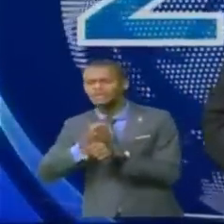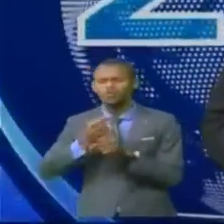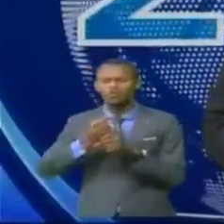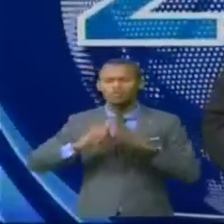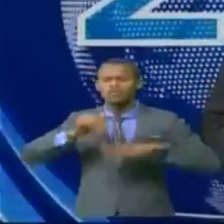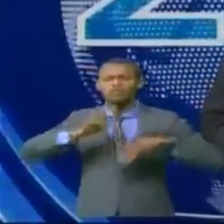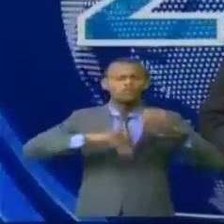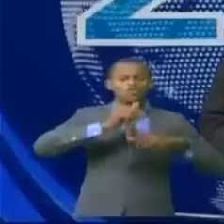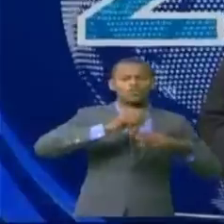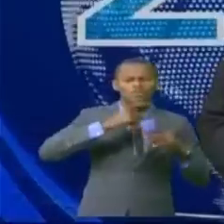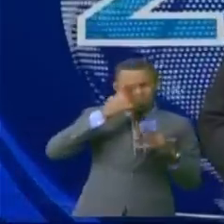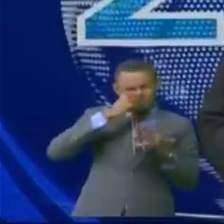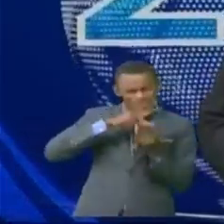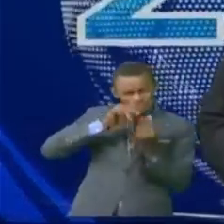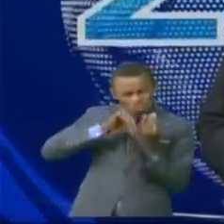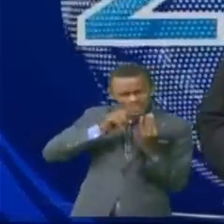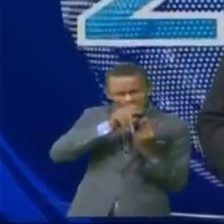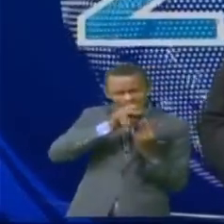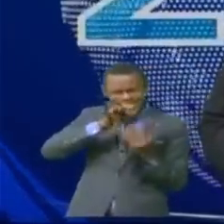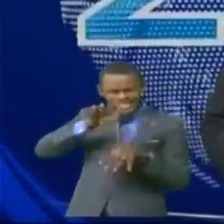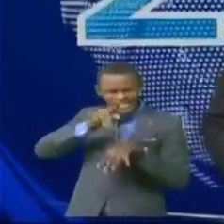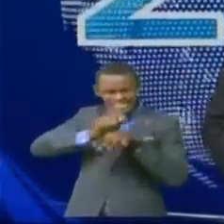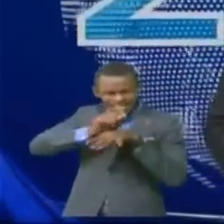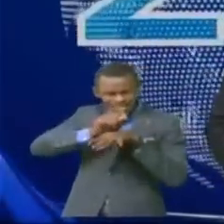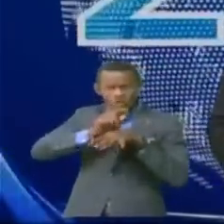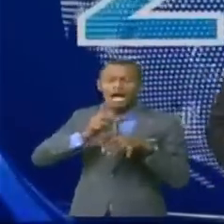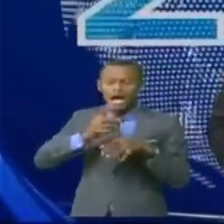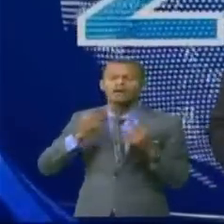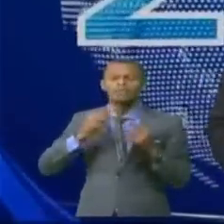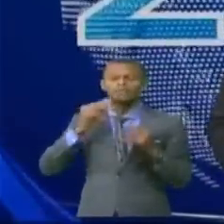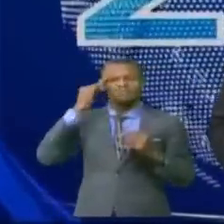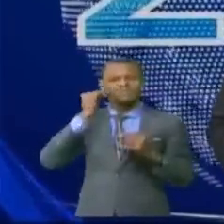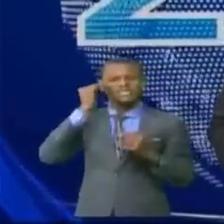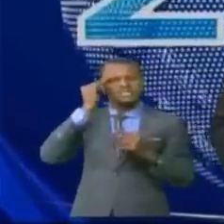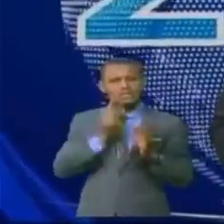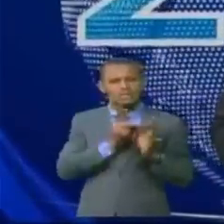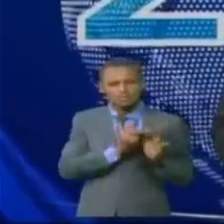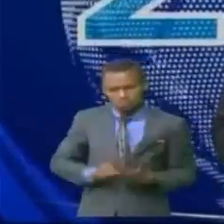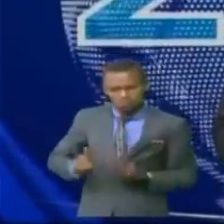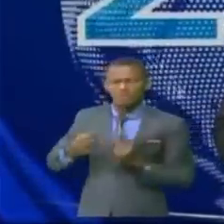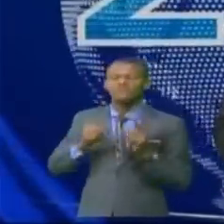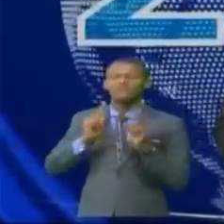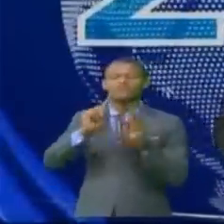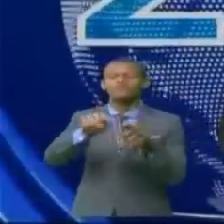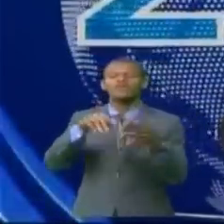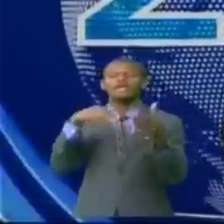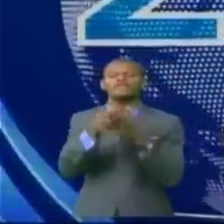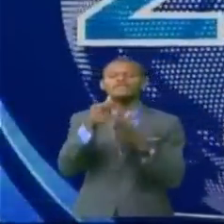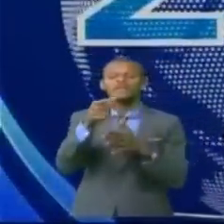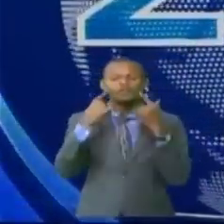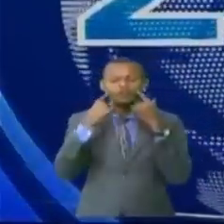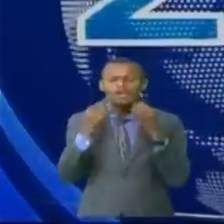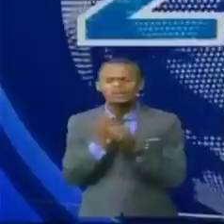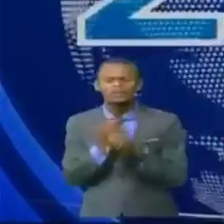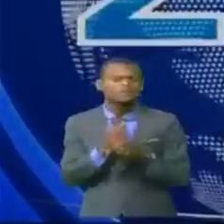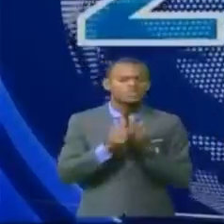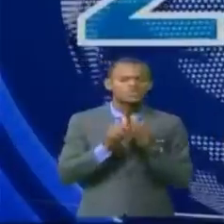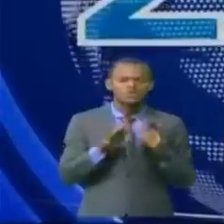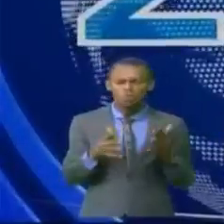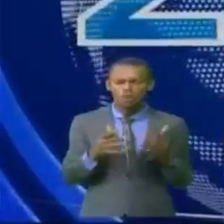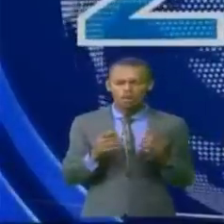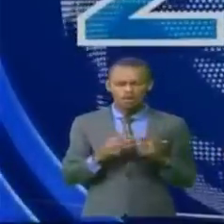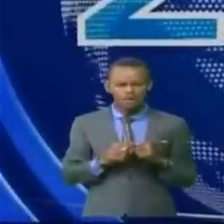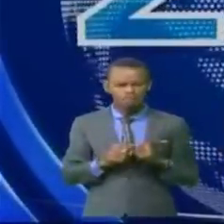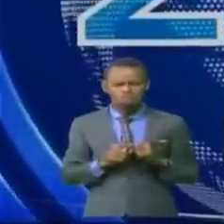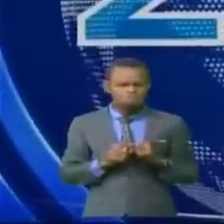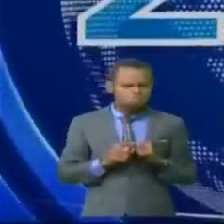Judith Suamina, Souminois, je crois que j'ai bien prononcé, elle a rappelé aux entreprises les pénalités prévues en cas